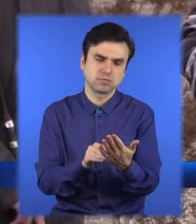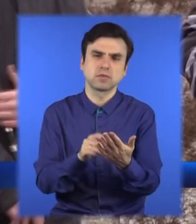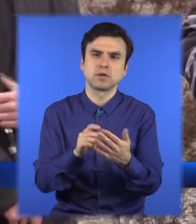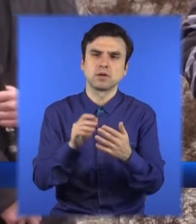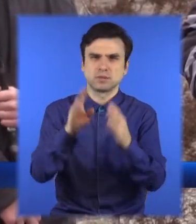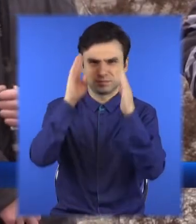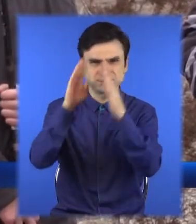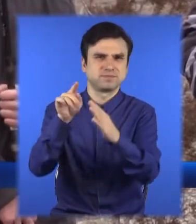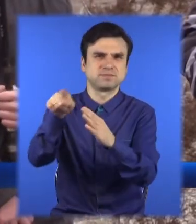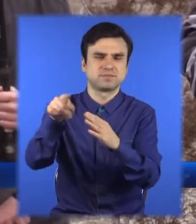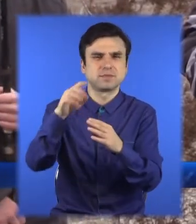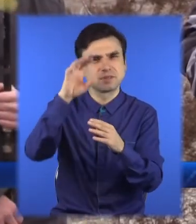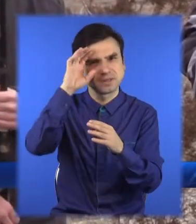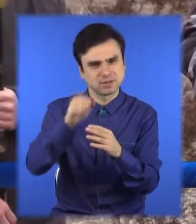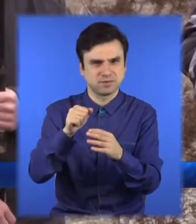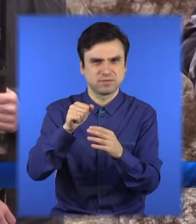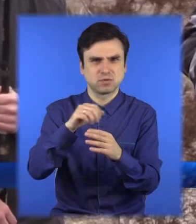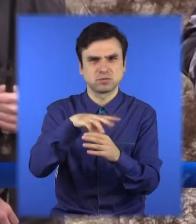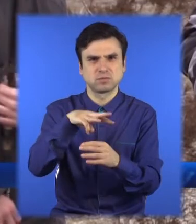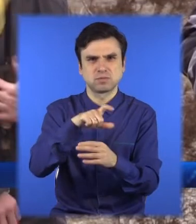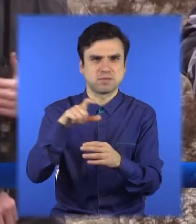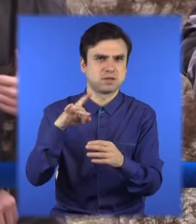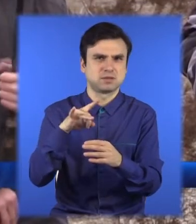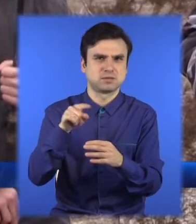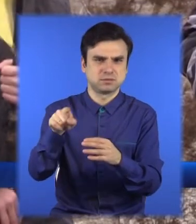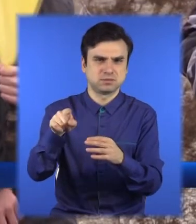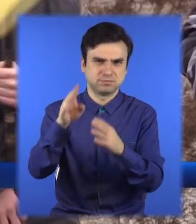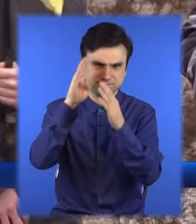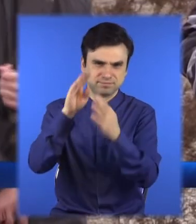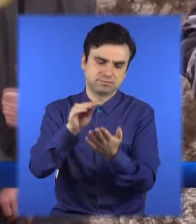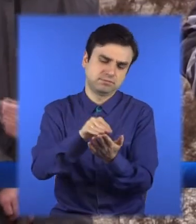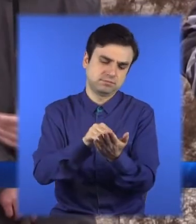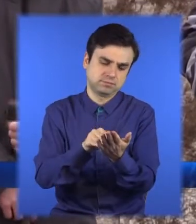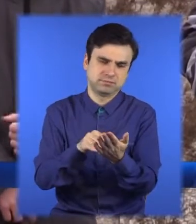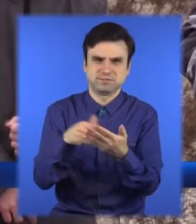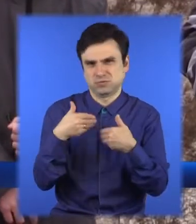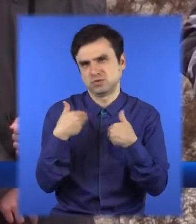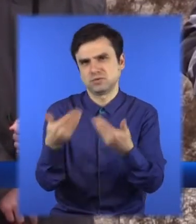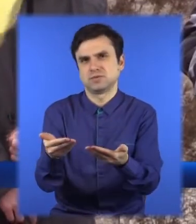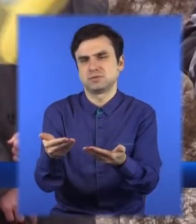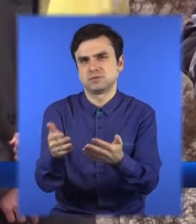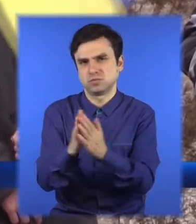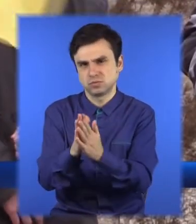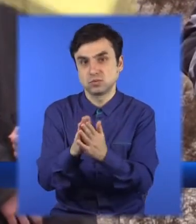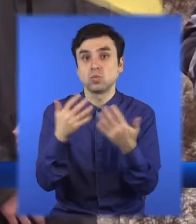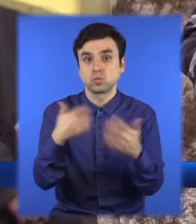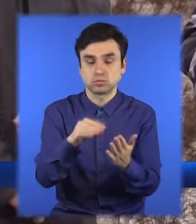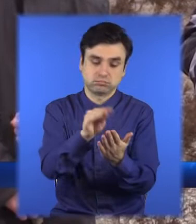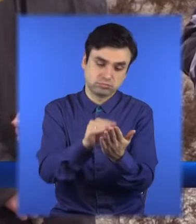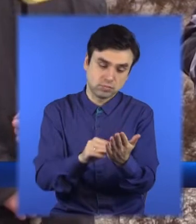ім'я Криворізького міського голови з пропозицією. Значить, цей лист написано